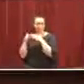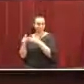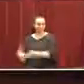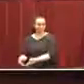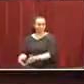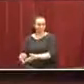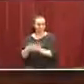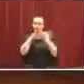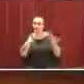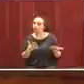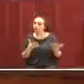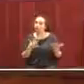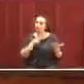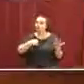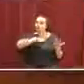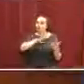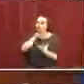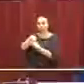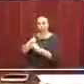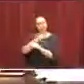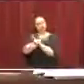Aquesta vegada no mos enfonsaran en els altres. Moltes gràcies.